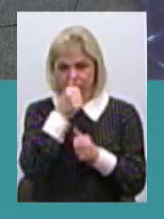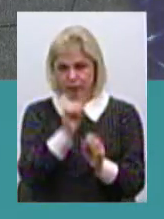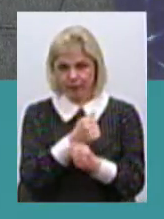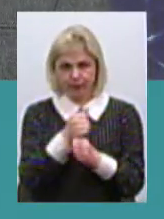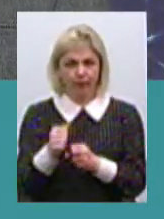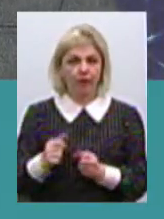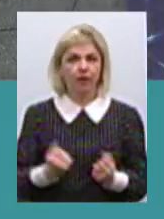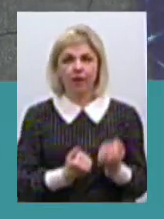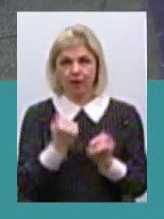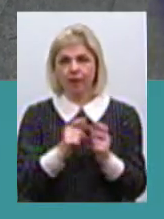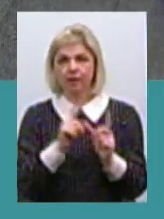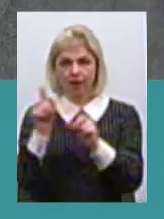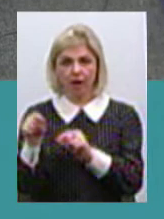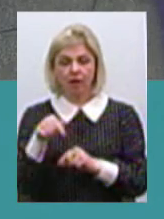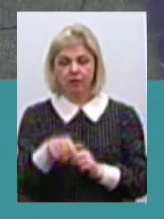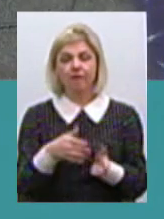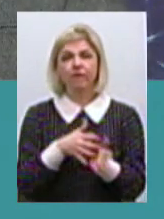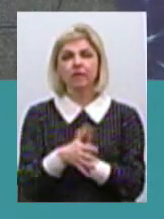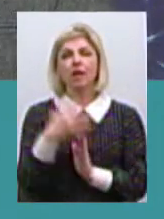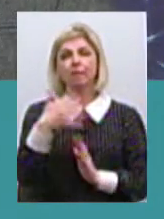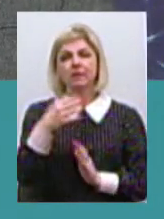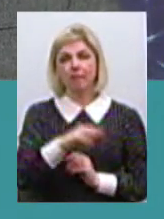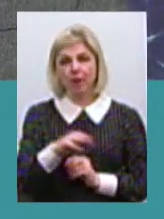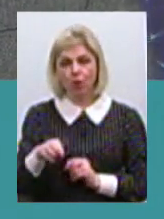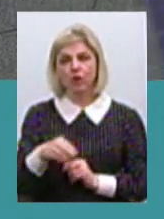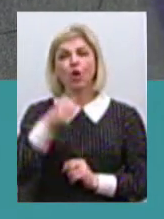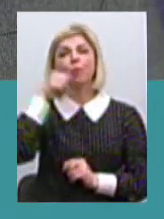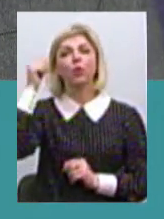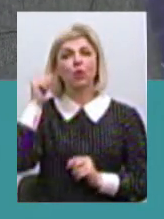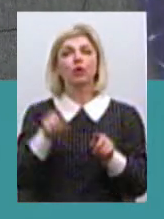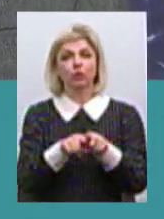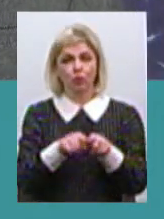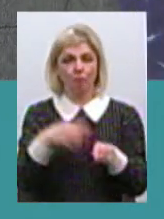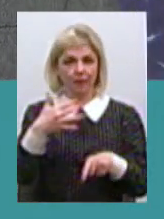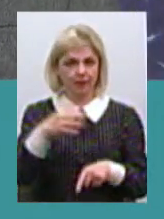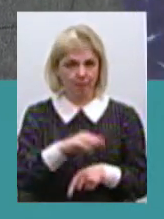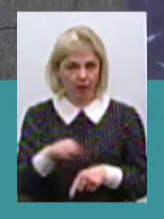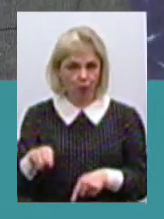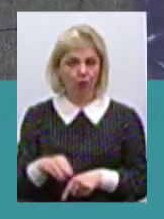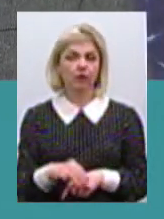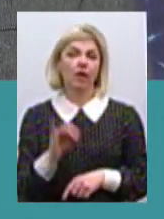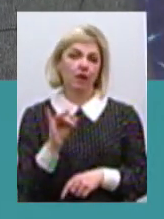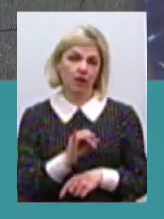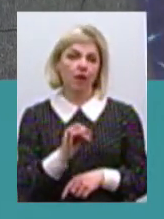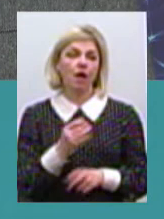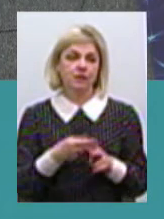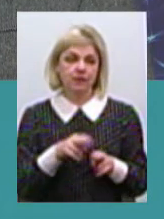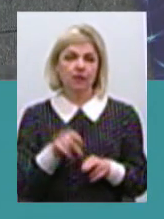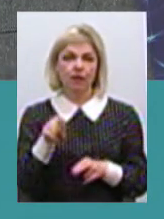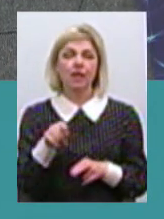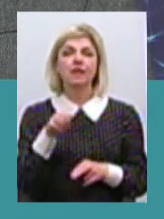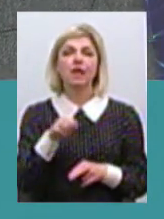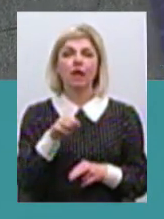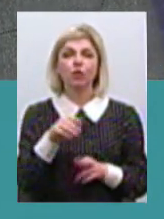минулому році нам виділили 50 мільйонів, в цьому році знову ж таки 50 мільйонів. Але хочу зазначити, що це дорога Т-значення